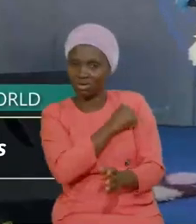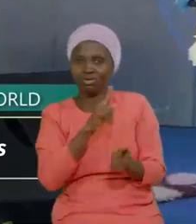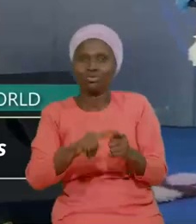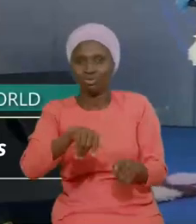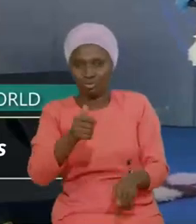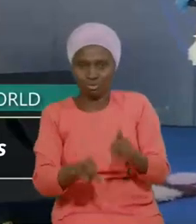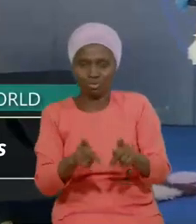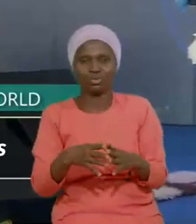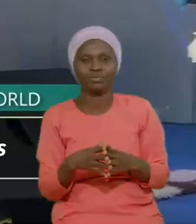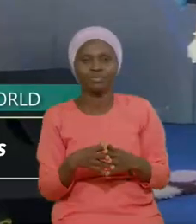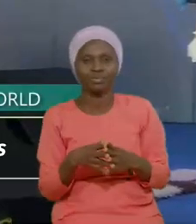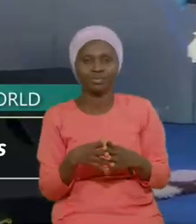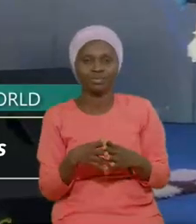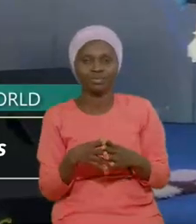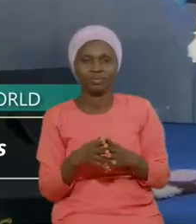people.